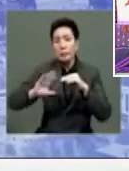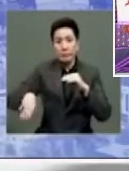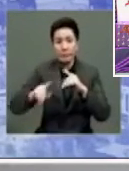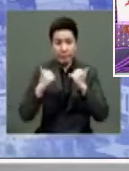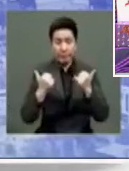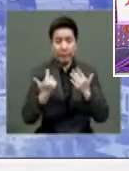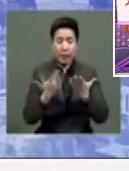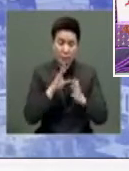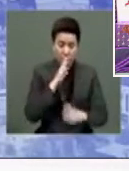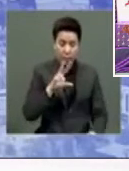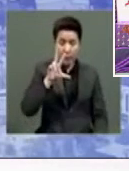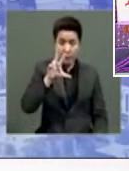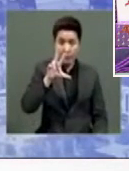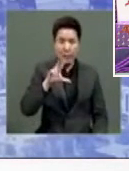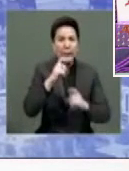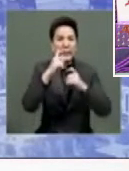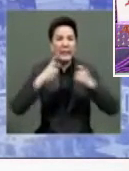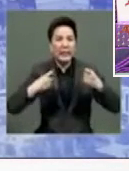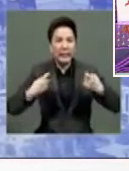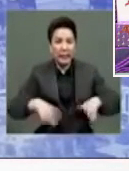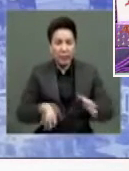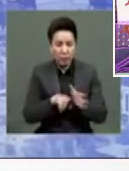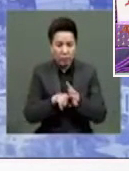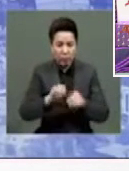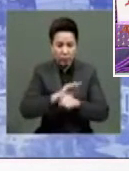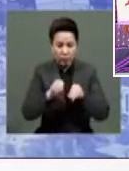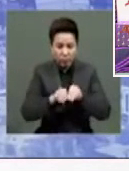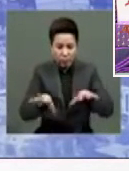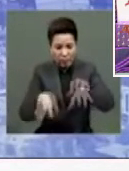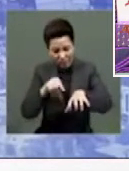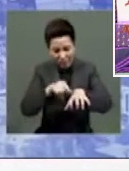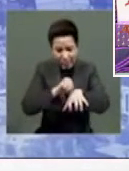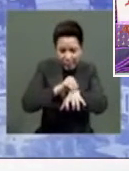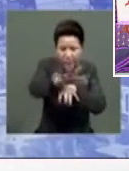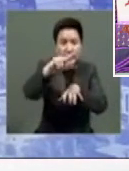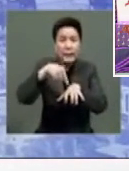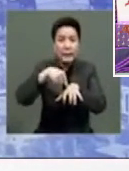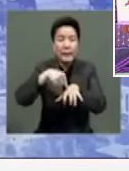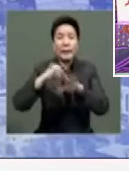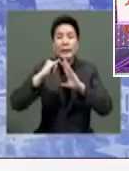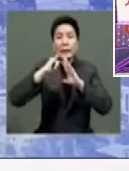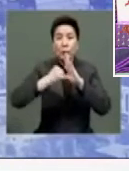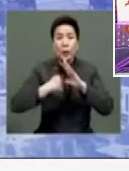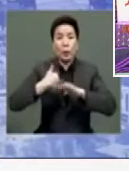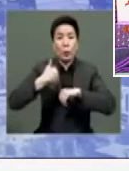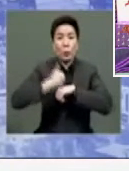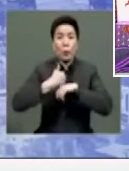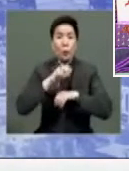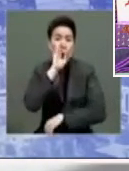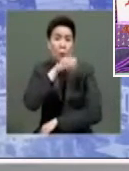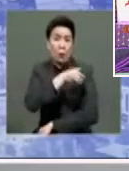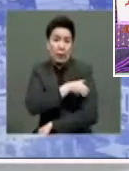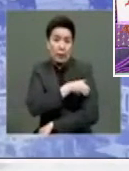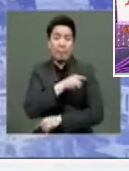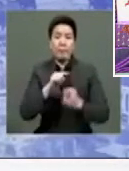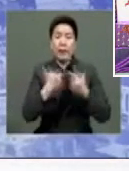ครั้งที่แล้วครั้งที่แล้วเราจะเห็นเอ่อคนไทยในใจบุญนะคนมีสตุ้งสตังค์ก็แจกของแจกเงินแจกทองช่วง